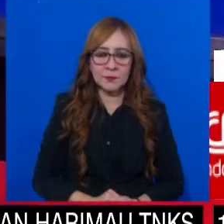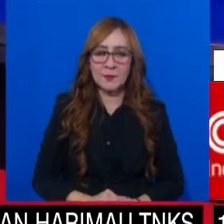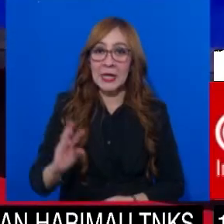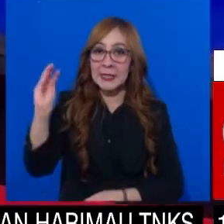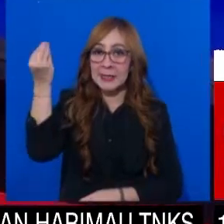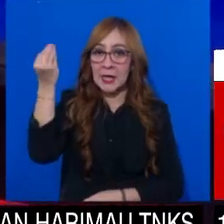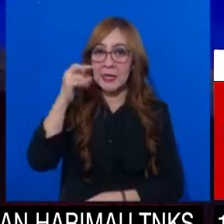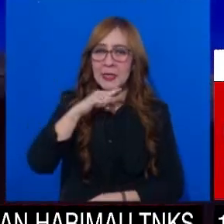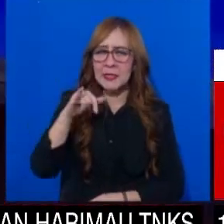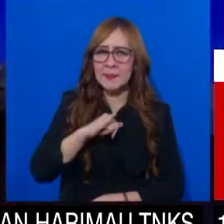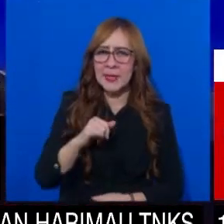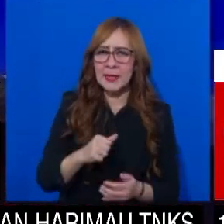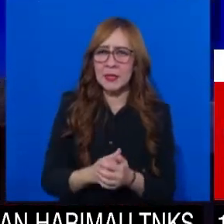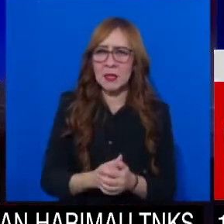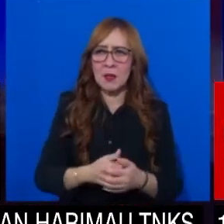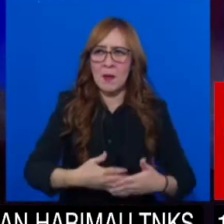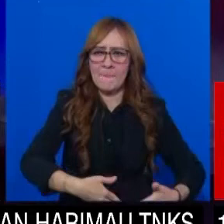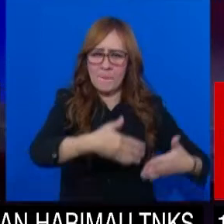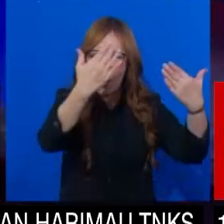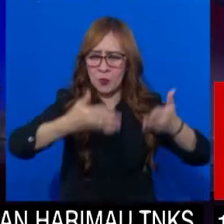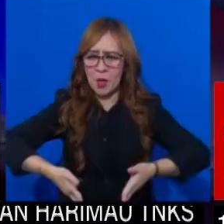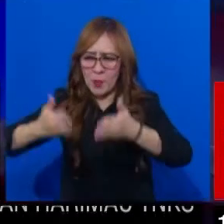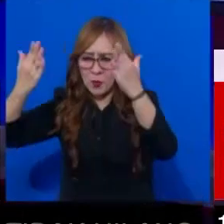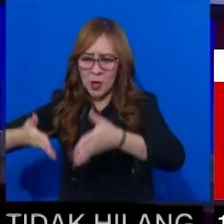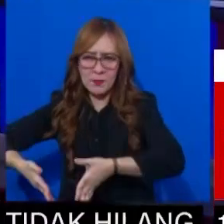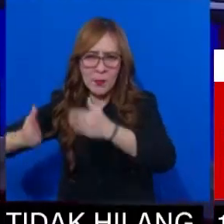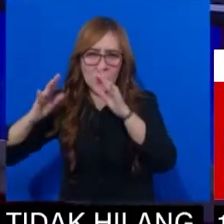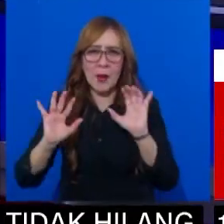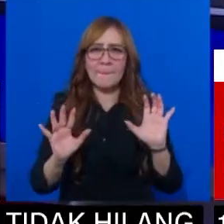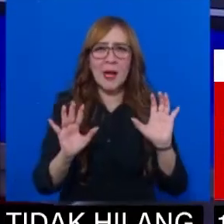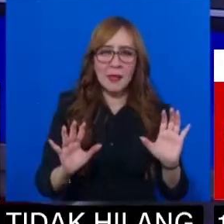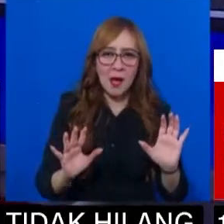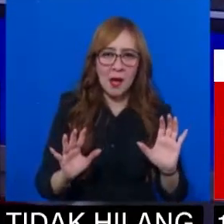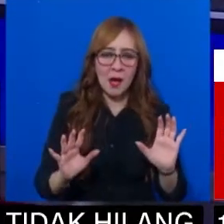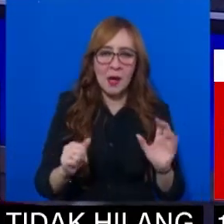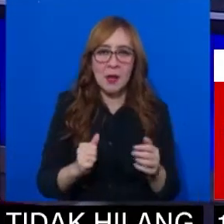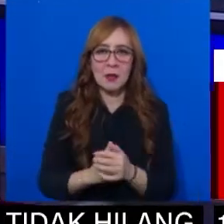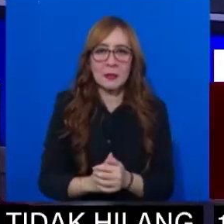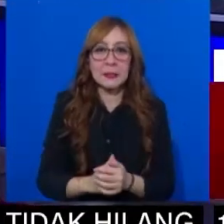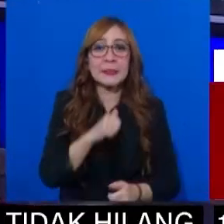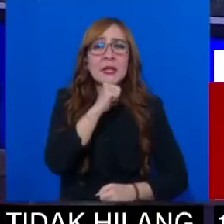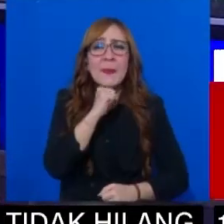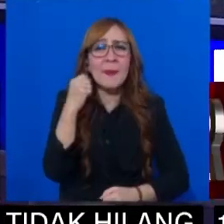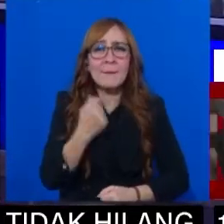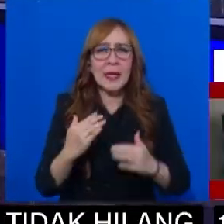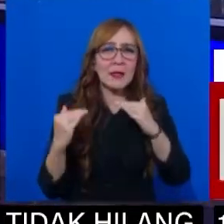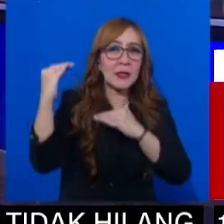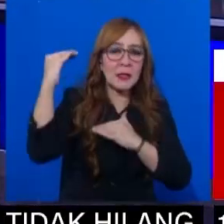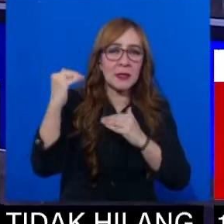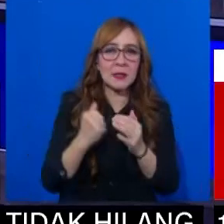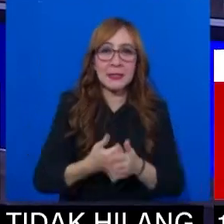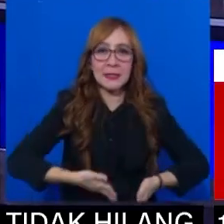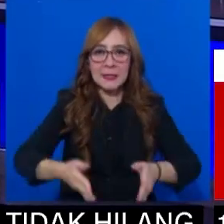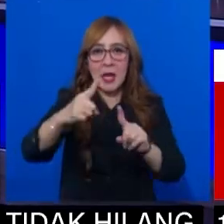Jakarta bak sebuah belantara beton dengan penuh bangunan-bangunan bertingkat seakan beradu saling tinggi. Sementara jalan tol baru